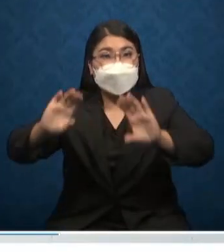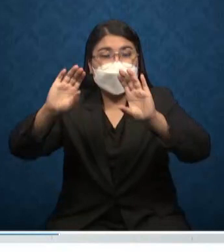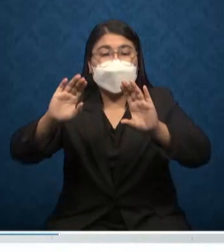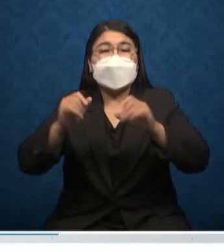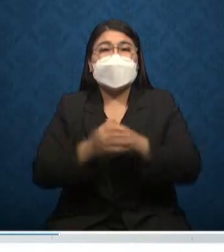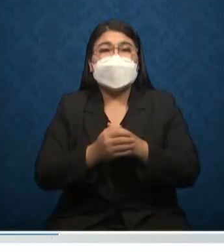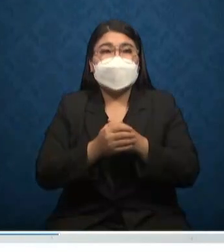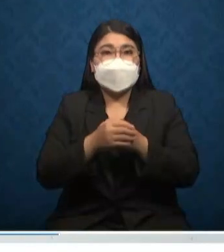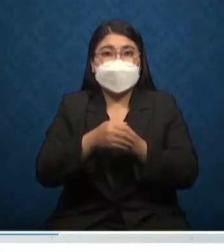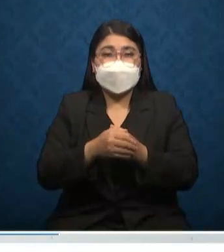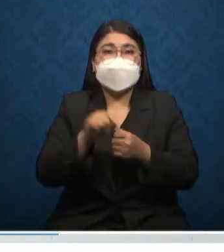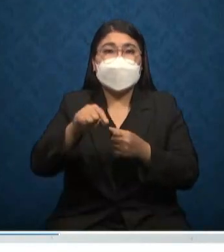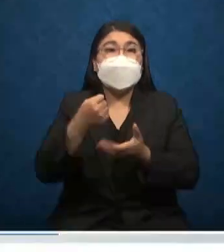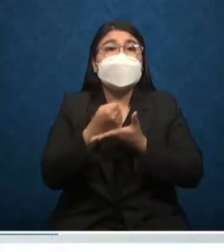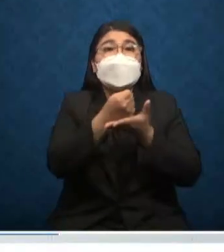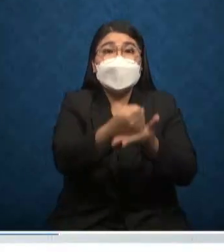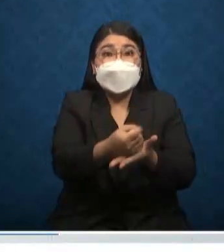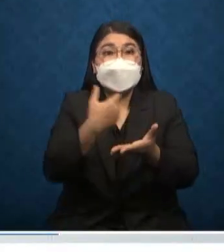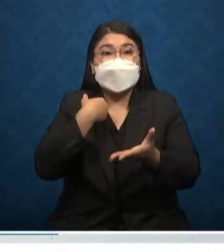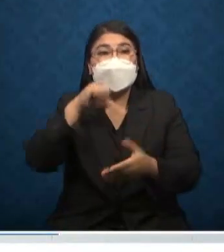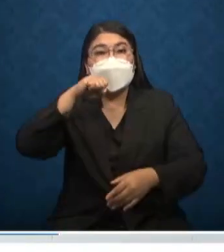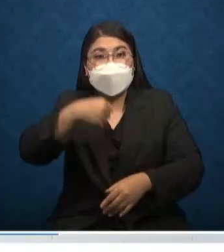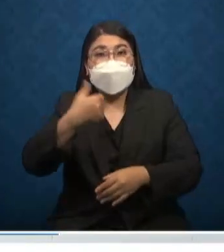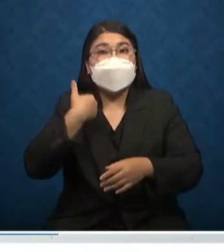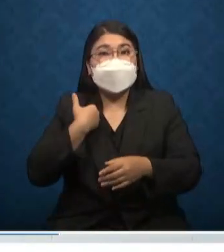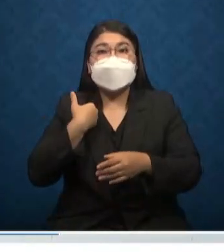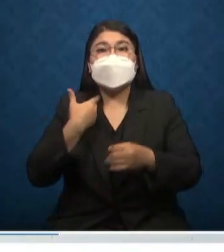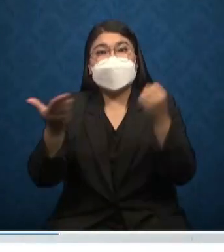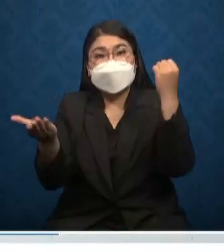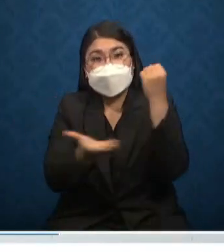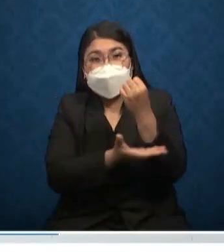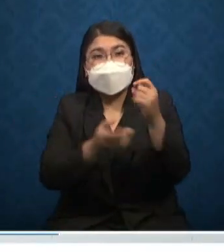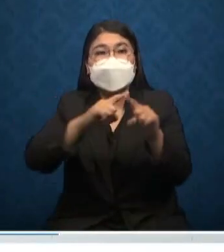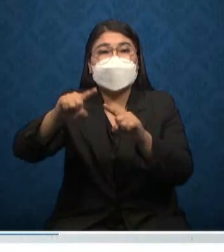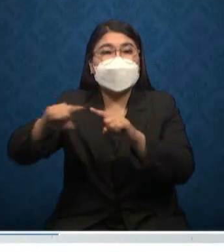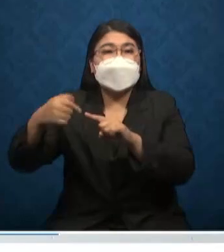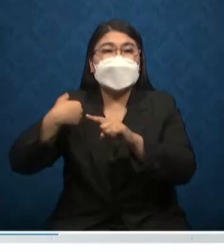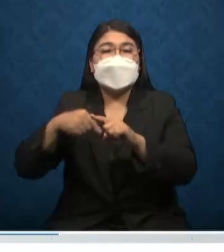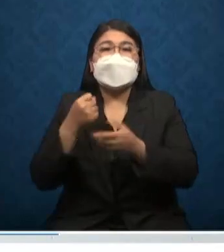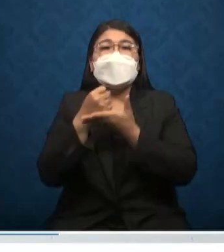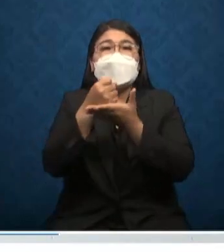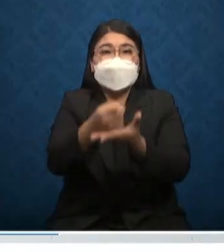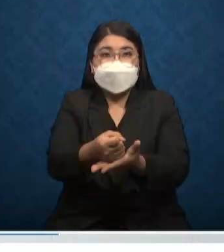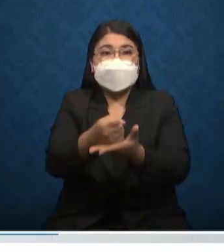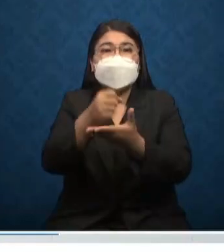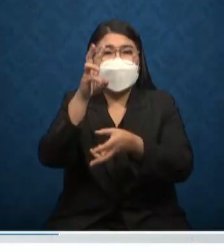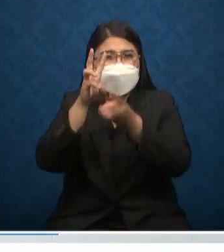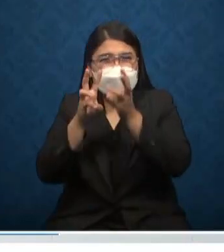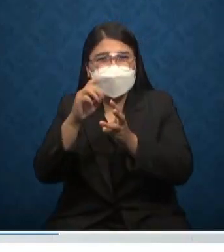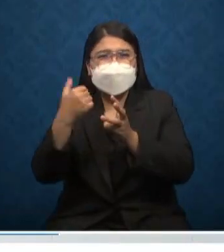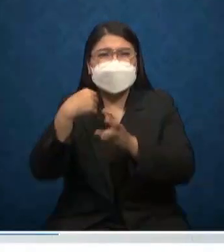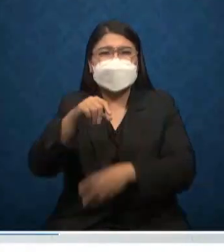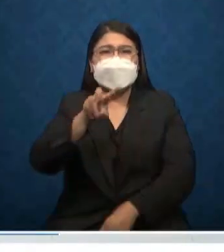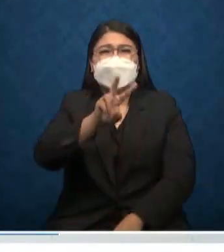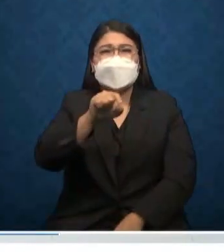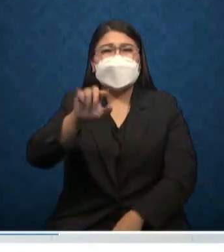ช่วยเหลือเกษตรกรตัดอ้อยสดเพื่อลดฝุ่น PM 2.5 นะครับซึ่งลักษณะโครงการต่างๆเหล่านี้นะครับในการที่นำเข้าเราก็ไม่